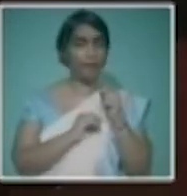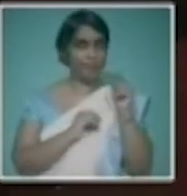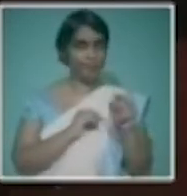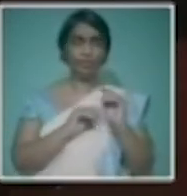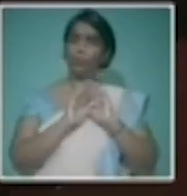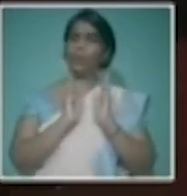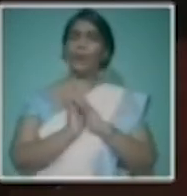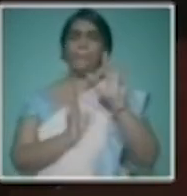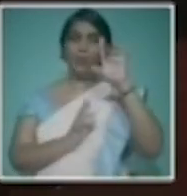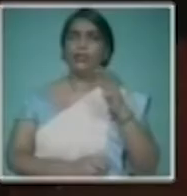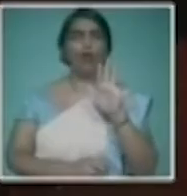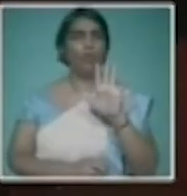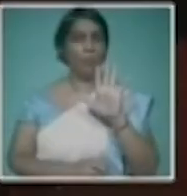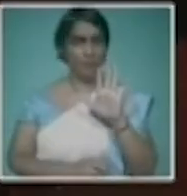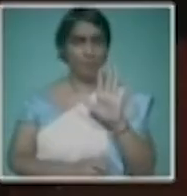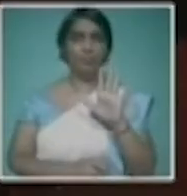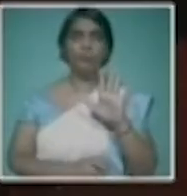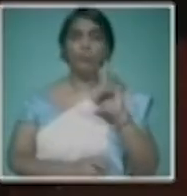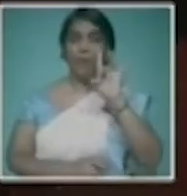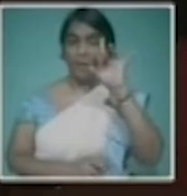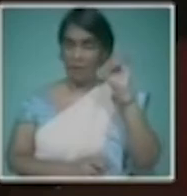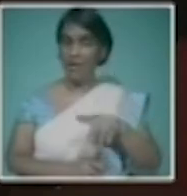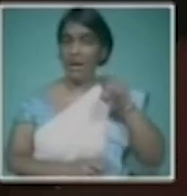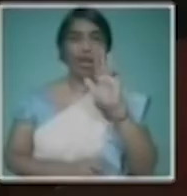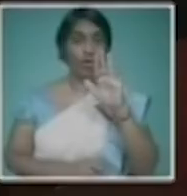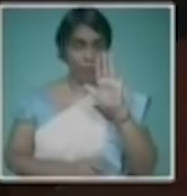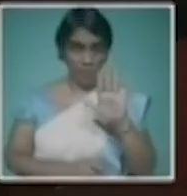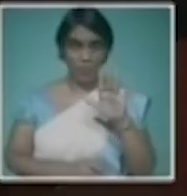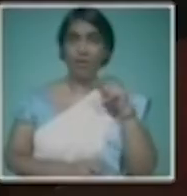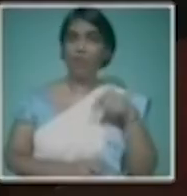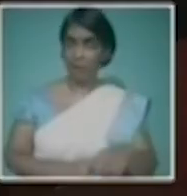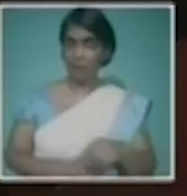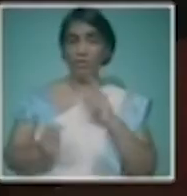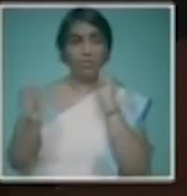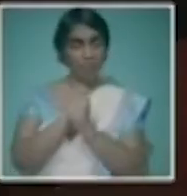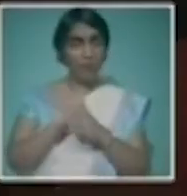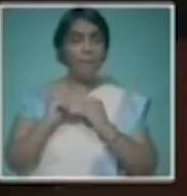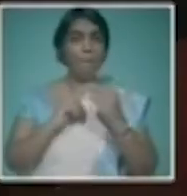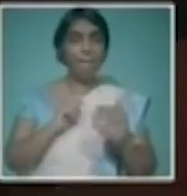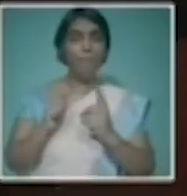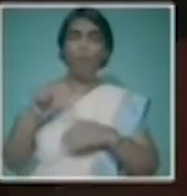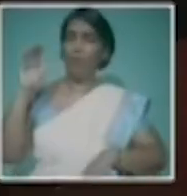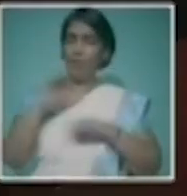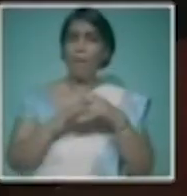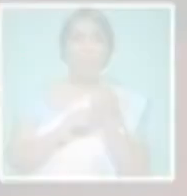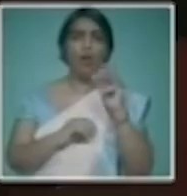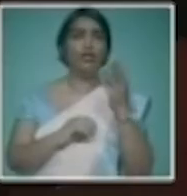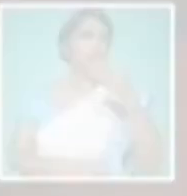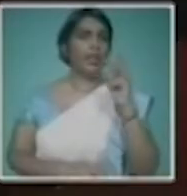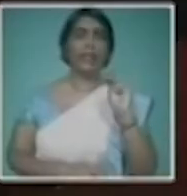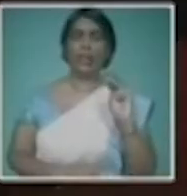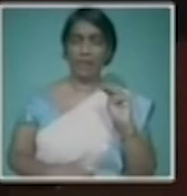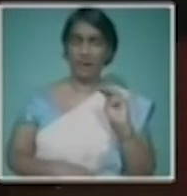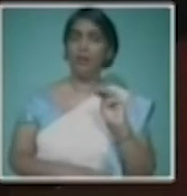ප්‍රමාණය 15195යි. ඒතරේ 15195ම මේ සංශෝධනයෙන් පස්සෙත් ගෙවන උපරිම මුදල රුපියල් 330යි